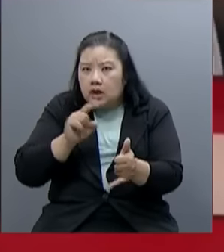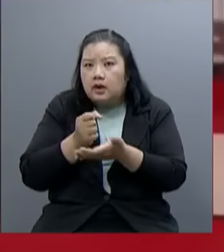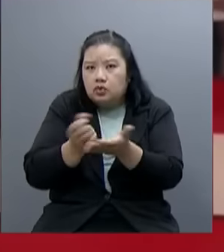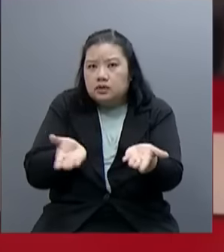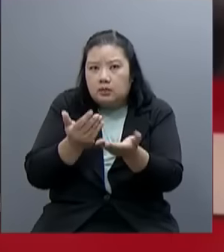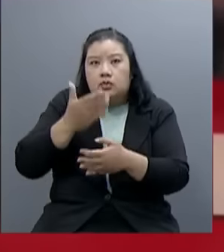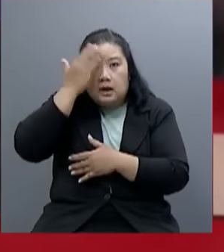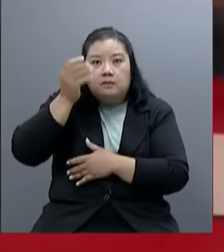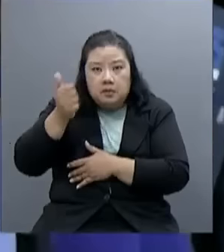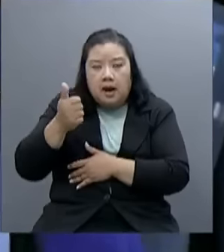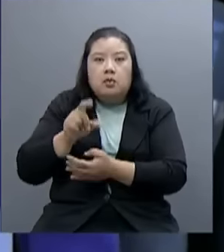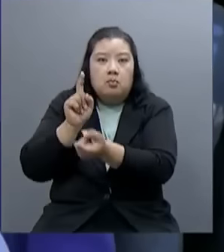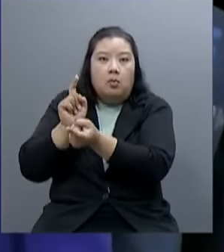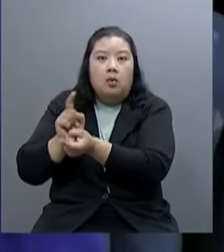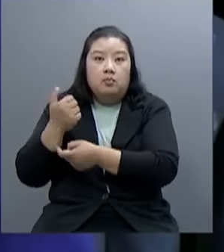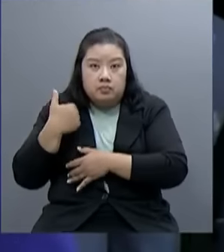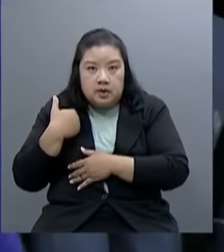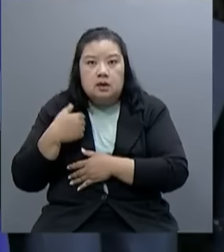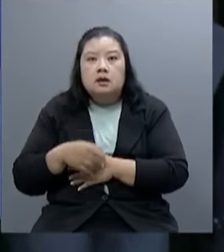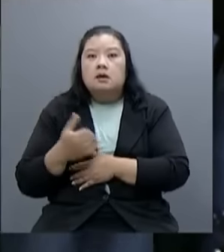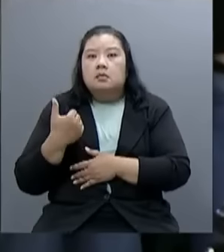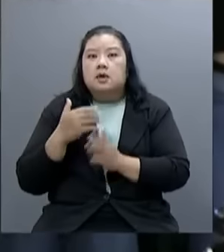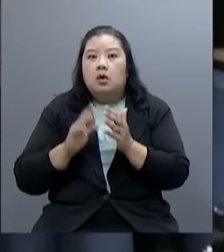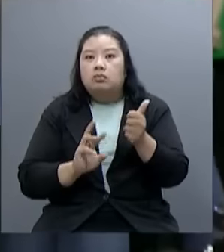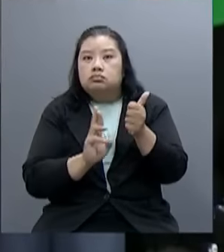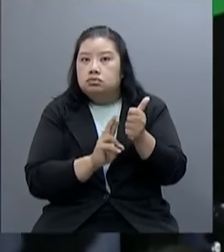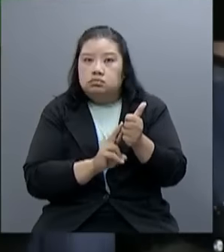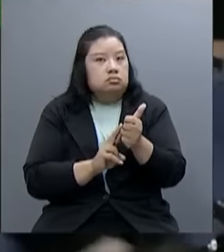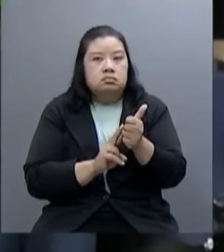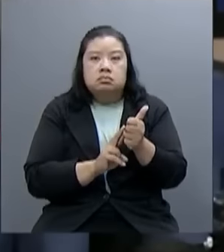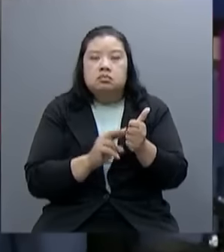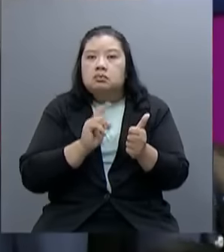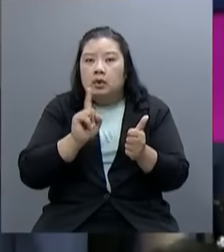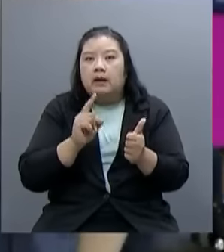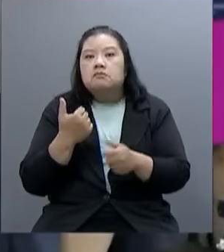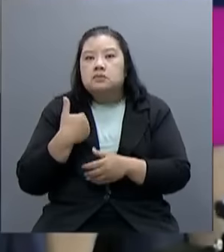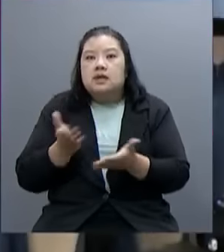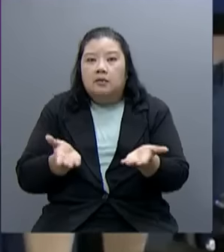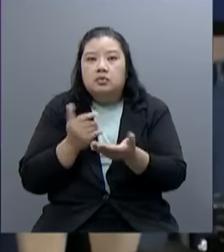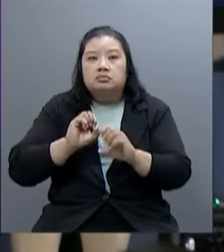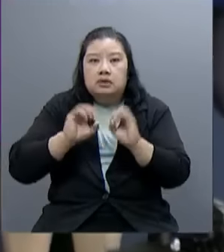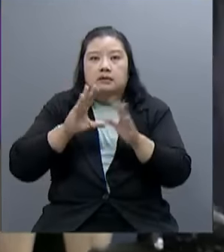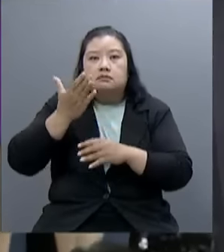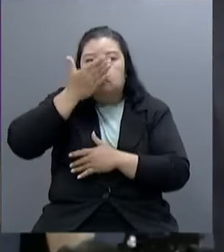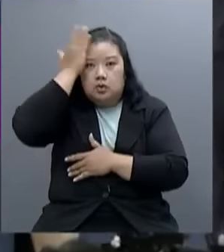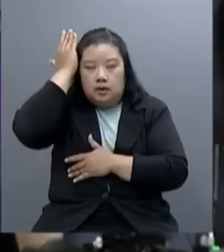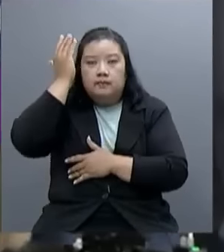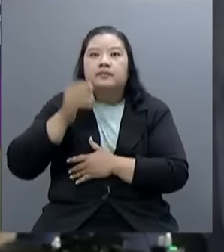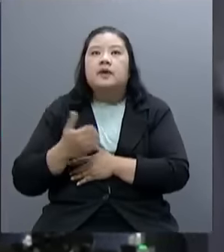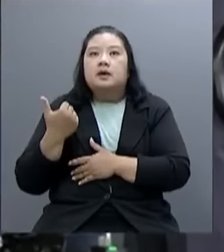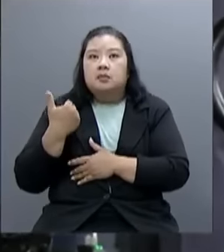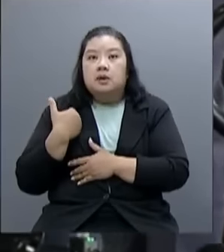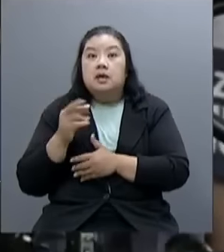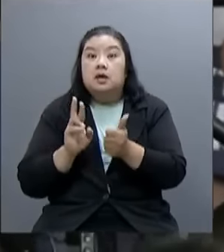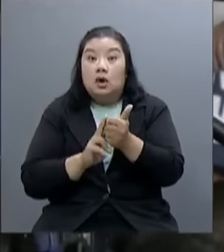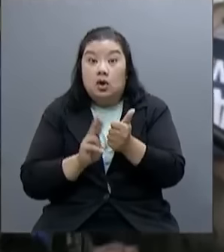เจดีผู้สมัชิงตำแน่งรองประธานาธิบดีจากrepubicเสียอีกค่ะซึ่งบ่อยจนถึงขั้นที่ทม walนะคะคู่